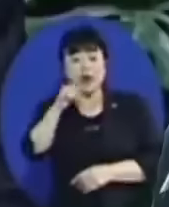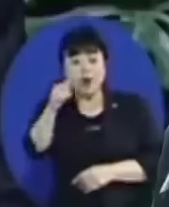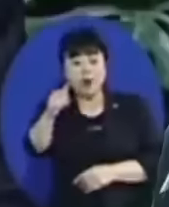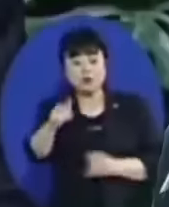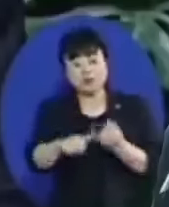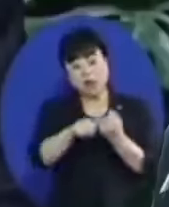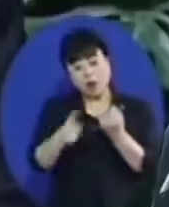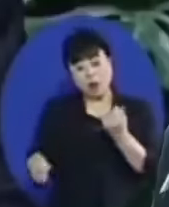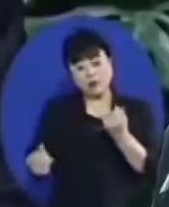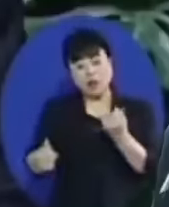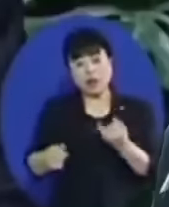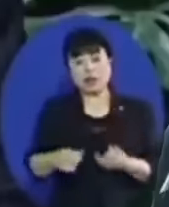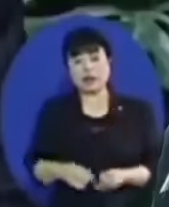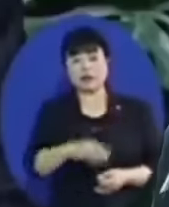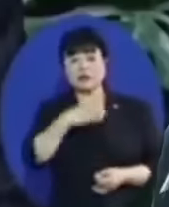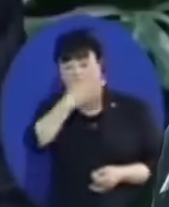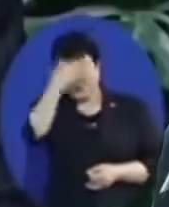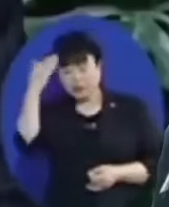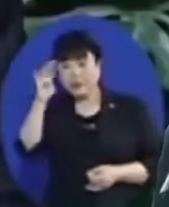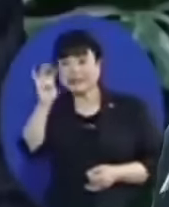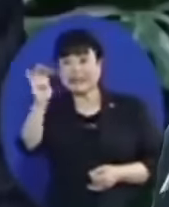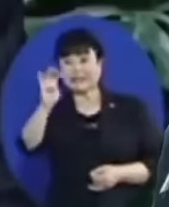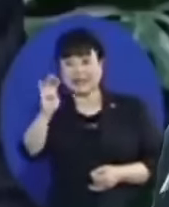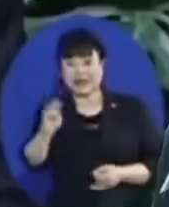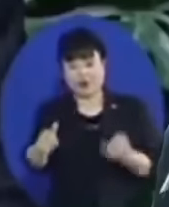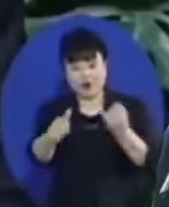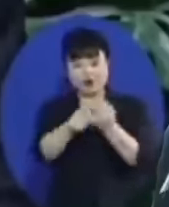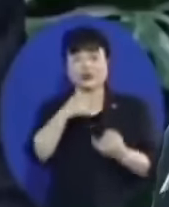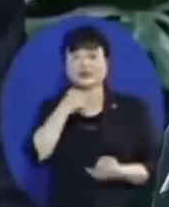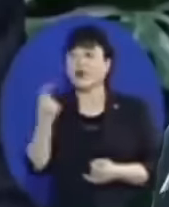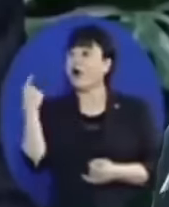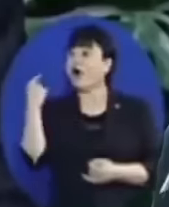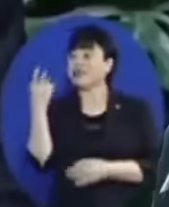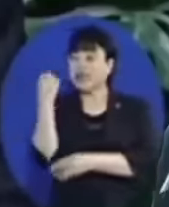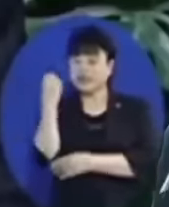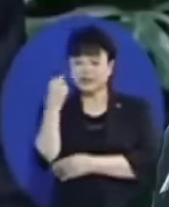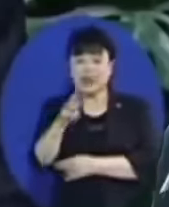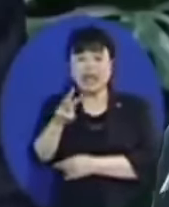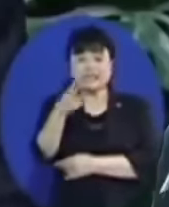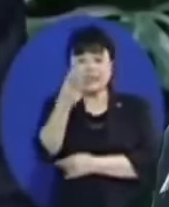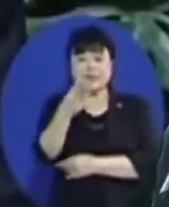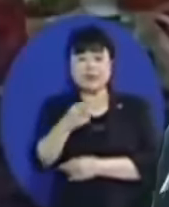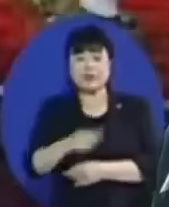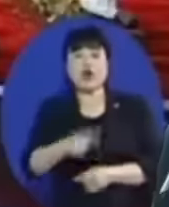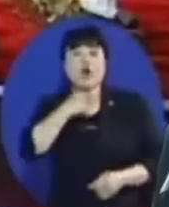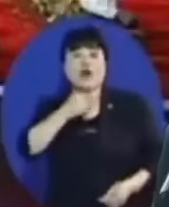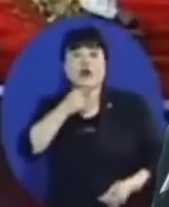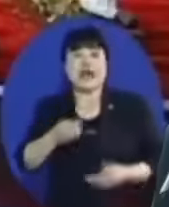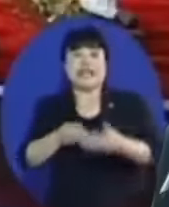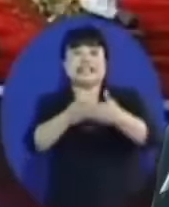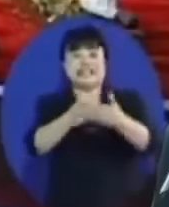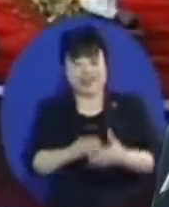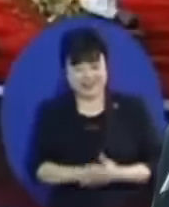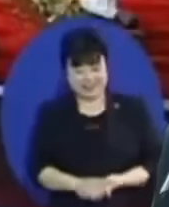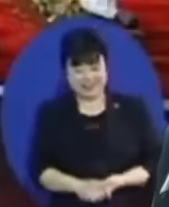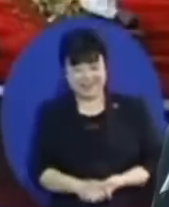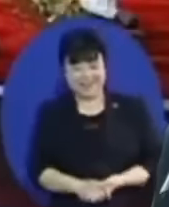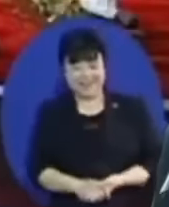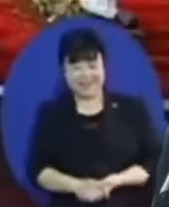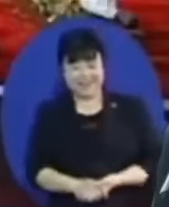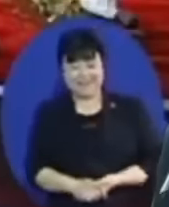40대 젊은이하고 결혼하겠다고 광고를 했는데 어제 신문에 보니까 300여 명이 신청을 했다는 겁니다.